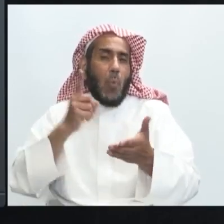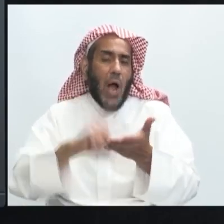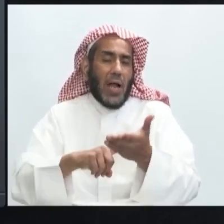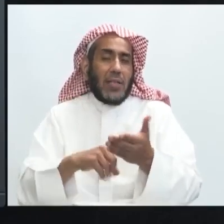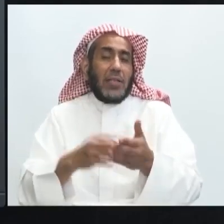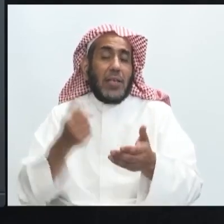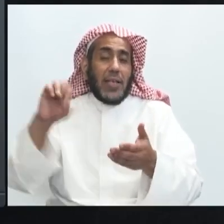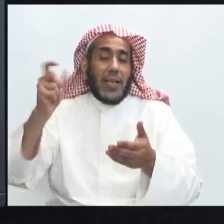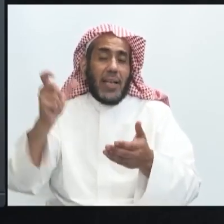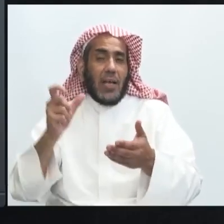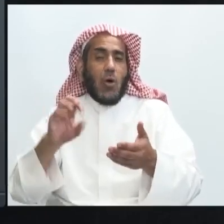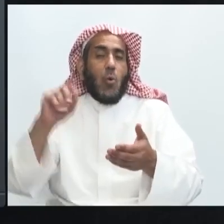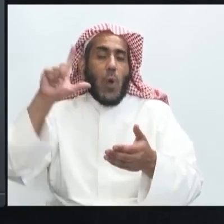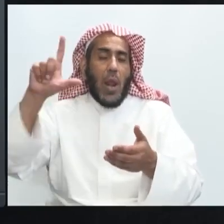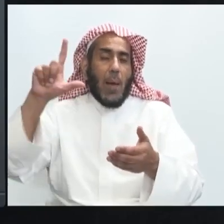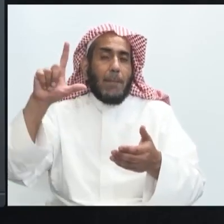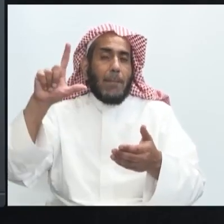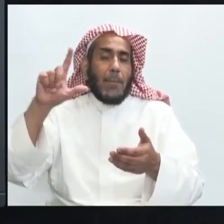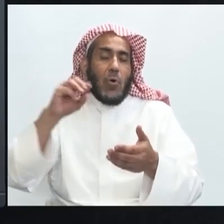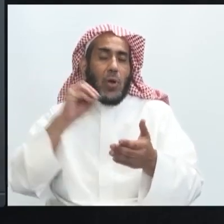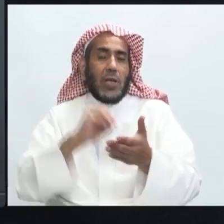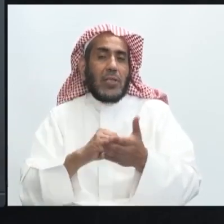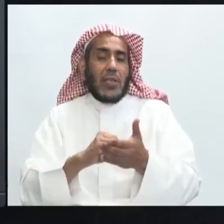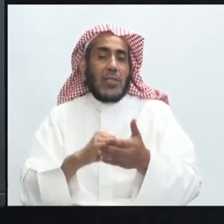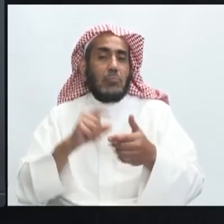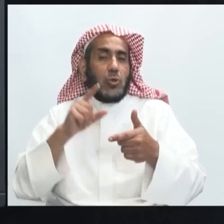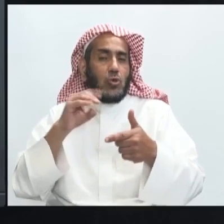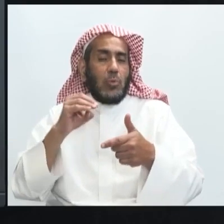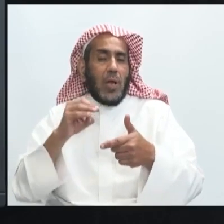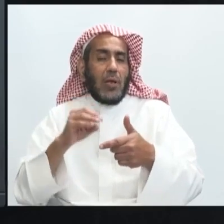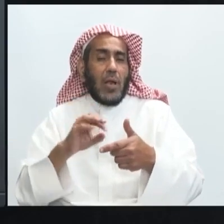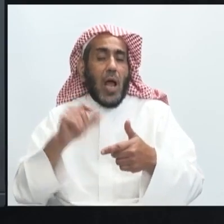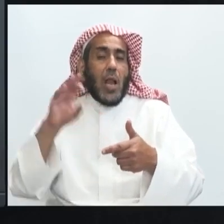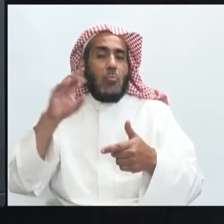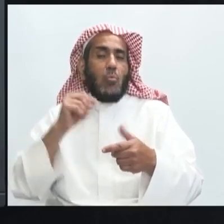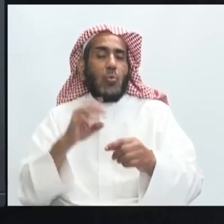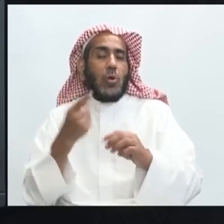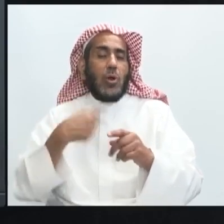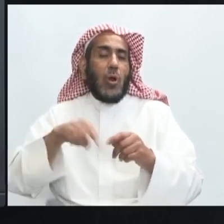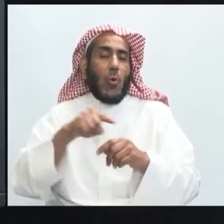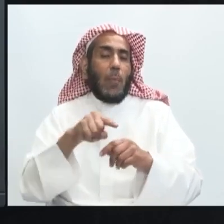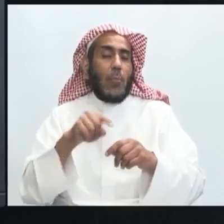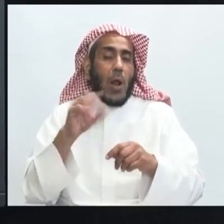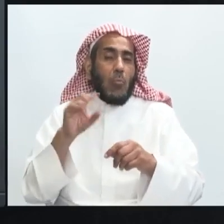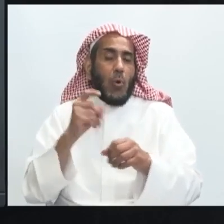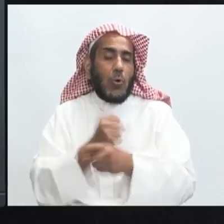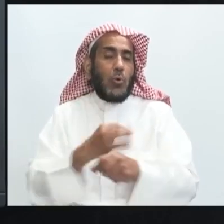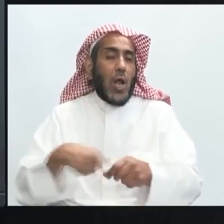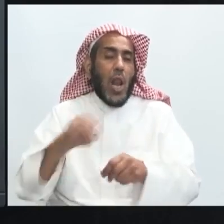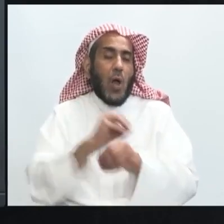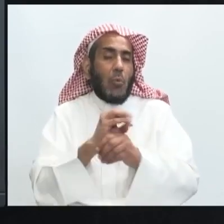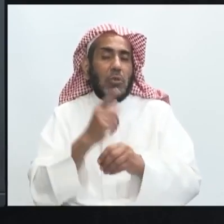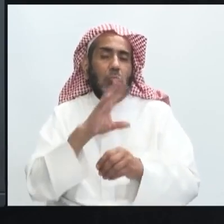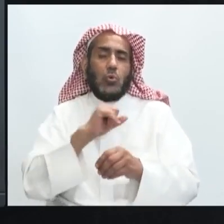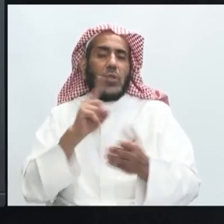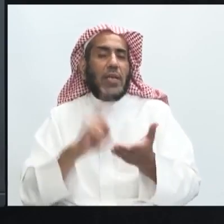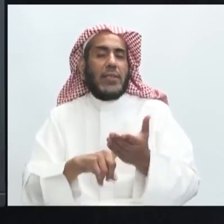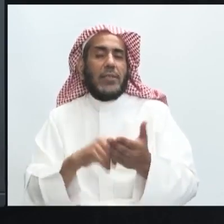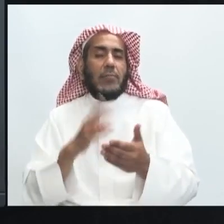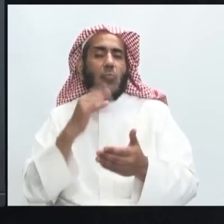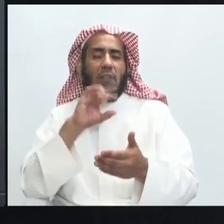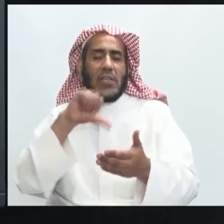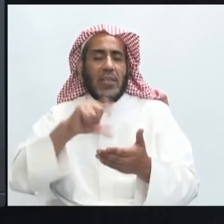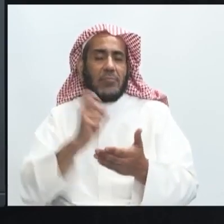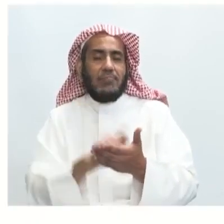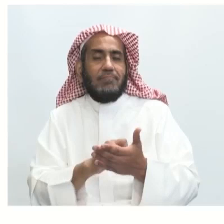مؤكد ان واللام فهنا تاتي بجمله تقول المؤمنون لكم ناصحون المؤمنون لكم ناصحون بدون تاكيد بدون